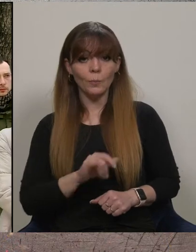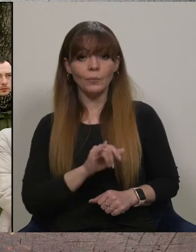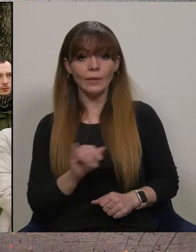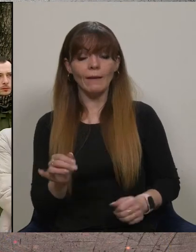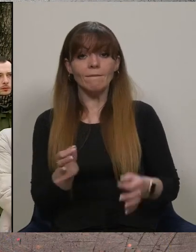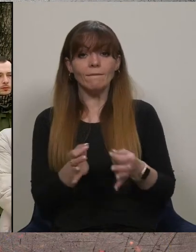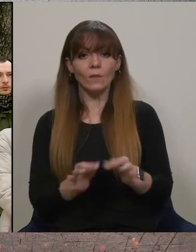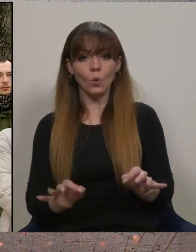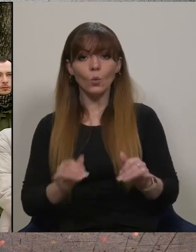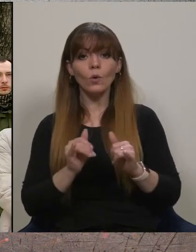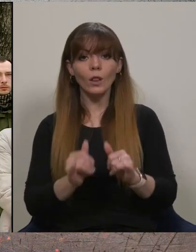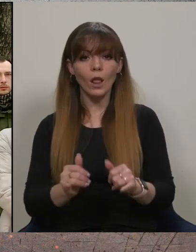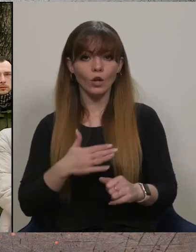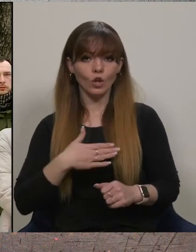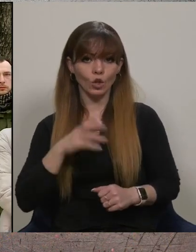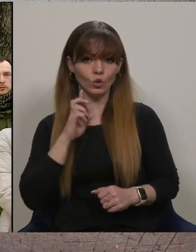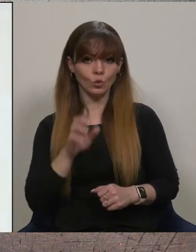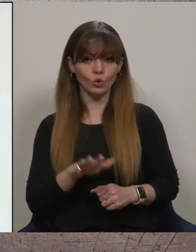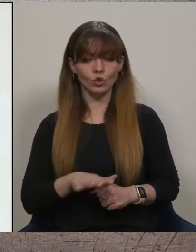для нашої